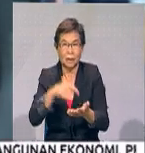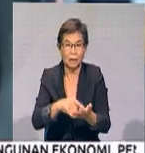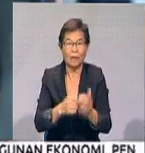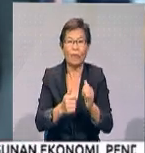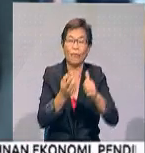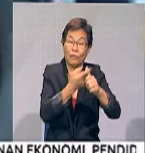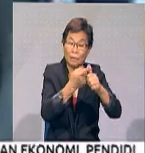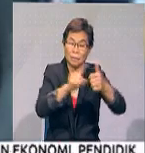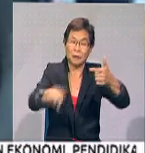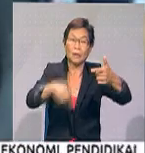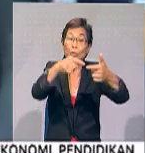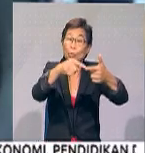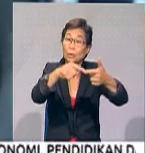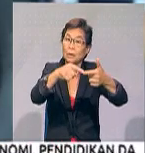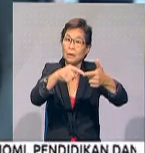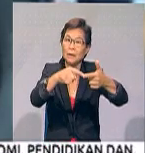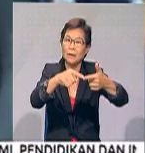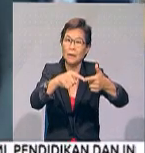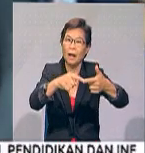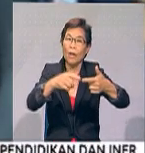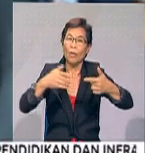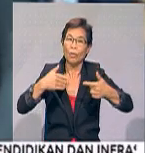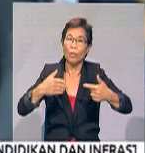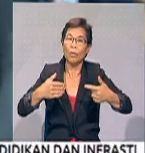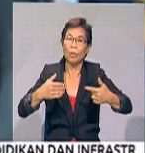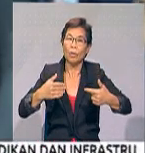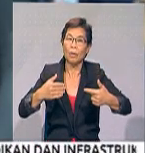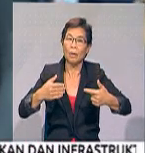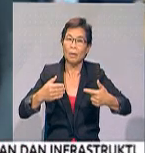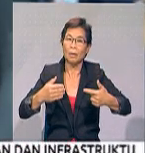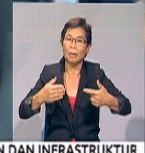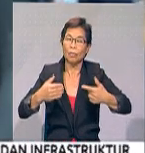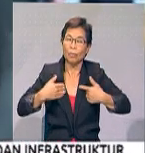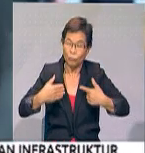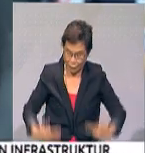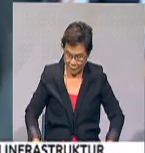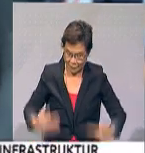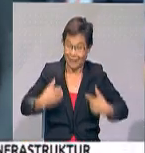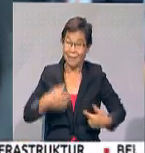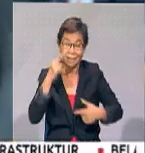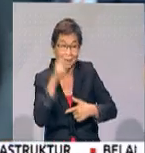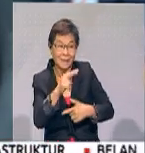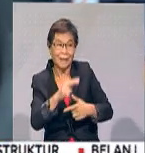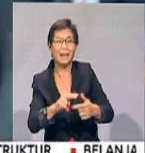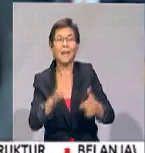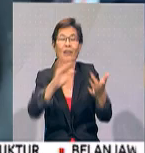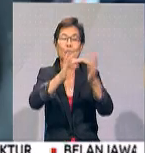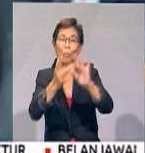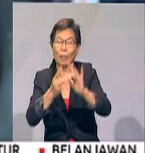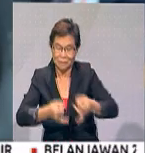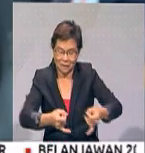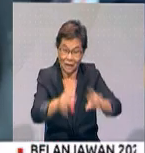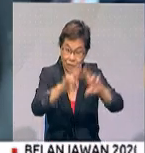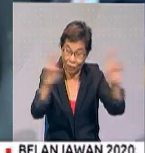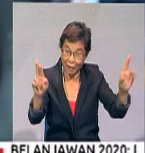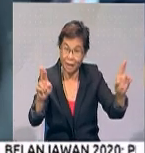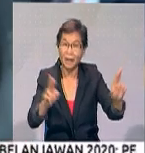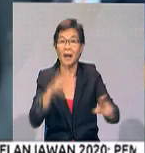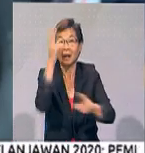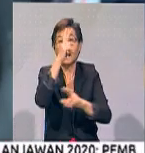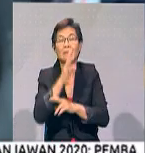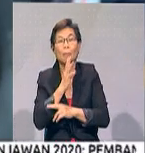pertama. Yang keduanya ialah fizikal. Fizikalnya ialah jalan raya, konektiviti jalan raya. Jadi kerajaan ada